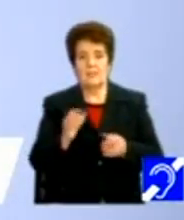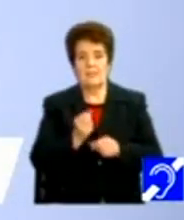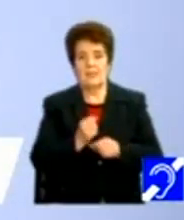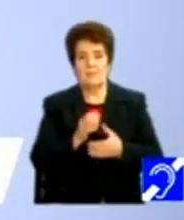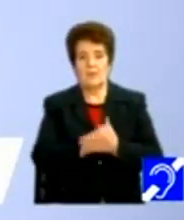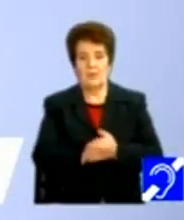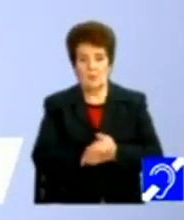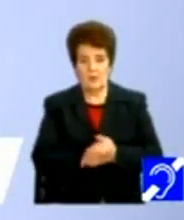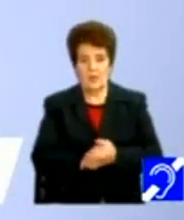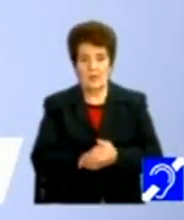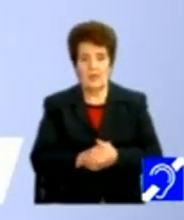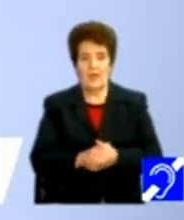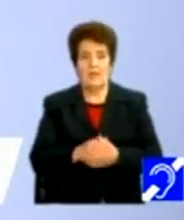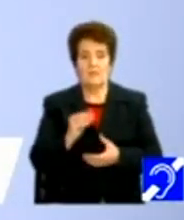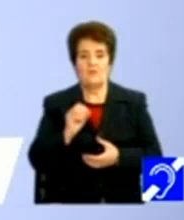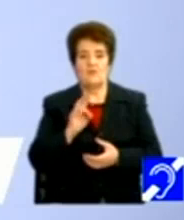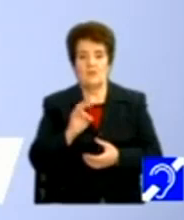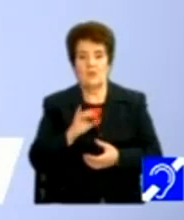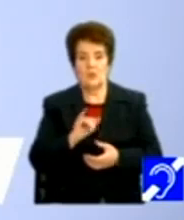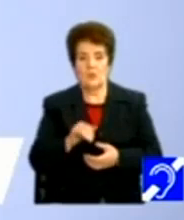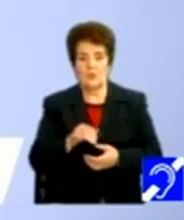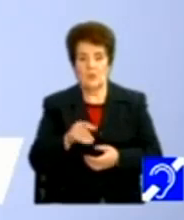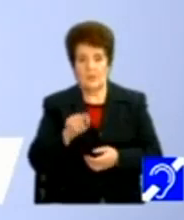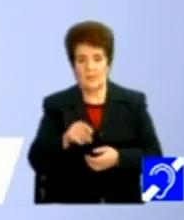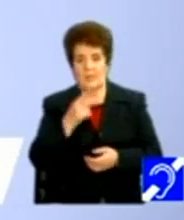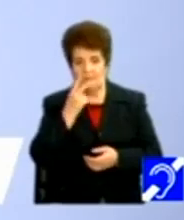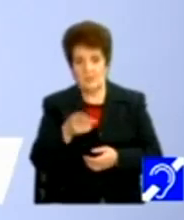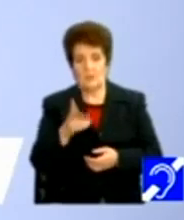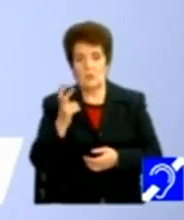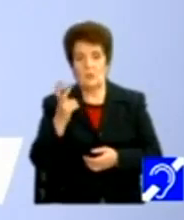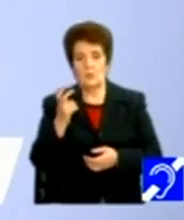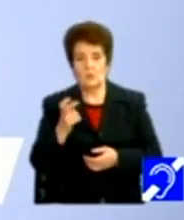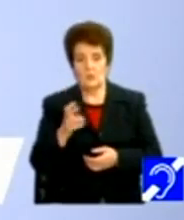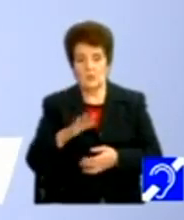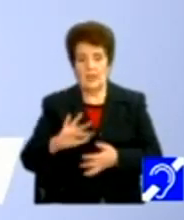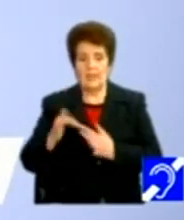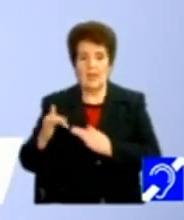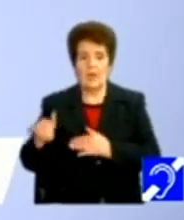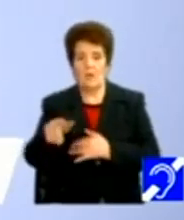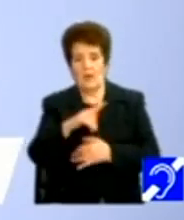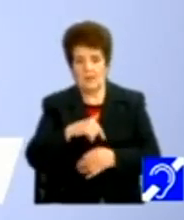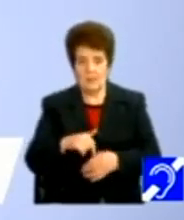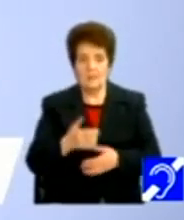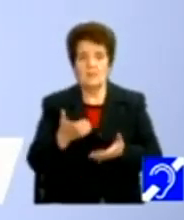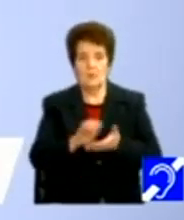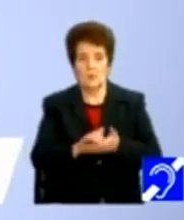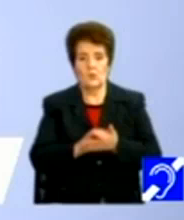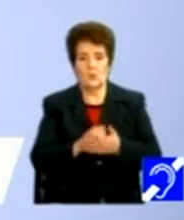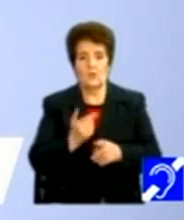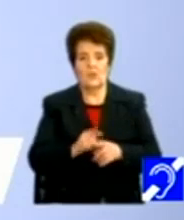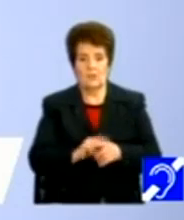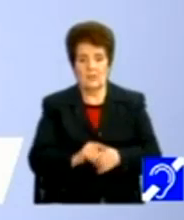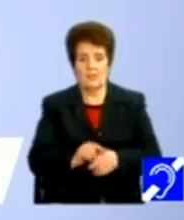văzut scene de genul ăsta în aproape 200 de localități. Deci mie mi-e cunoscută această situație pentru că